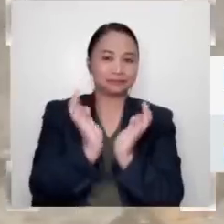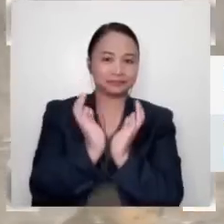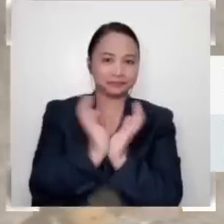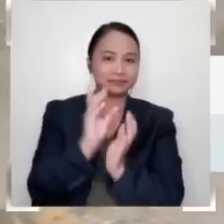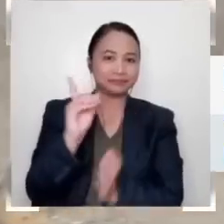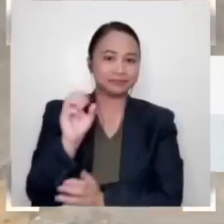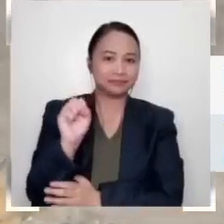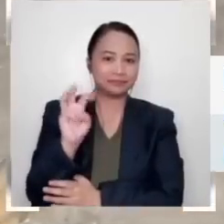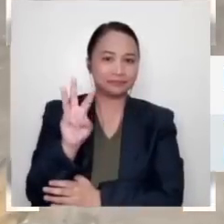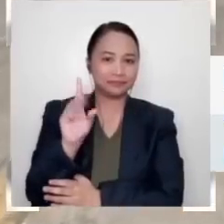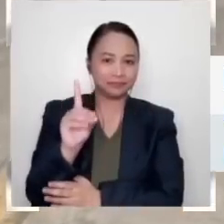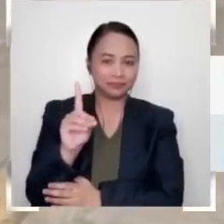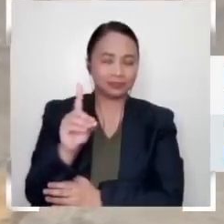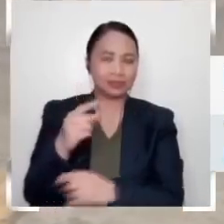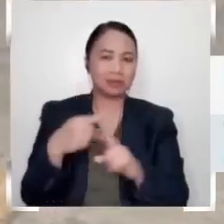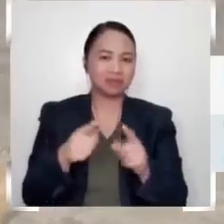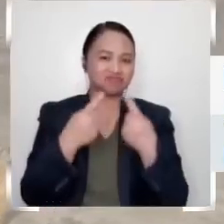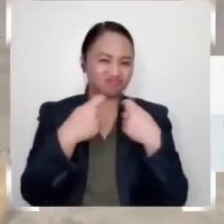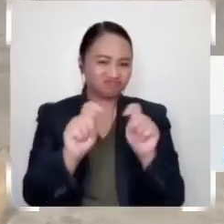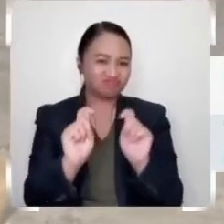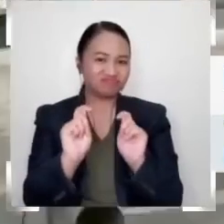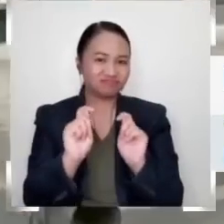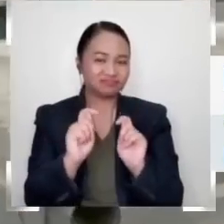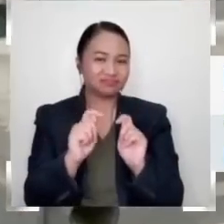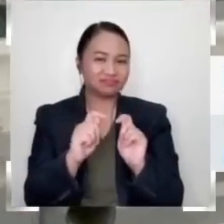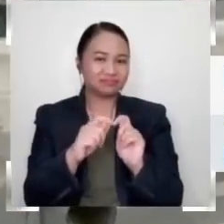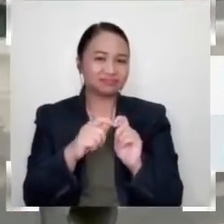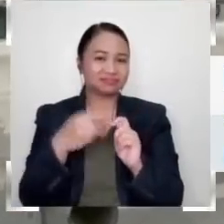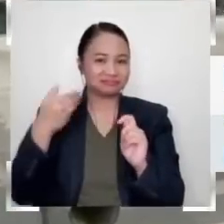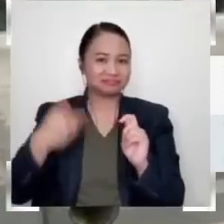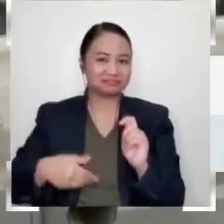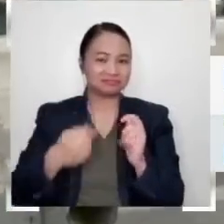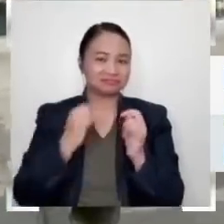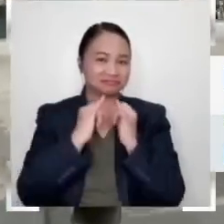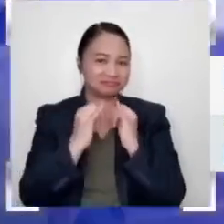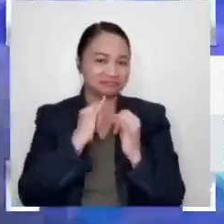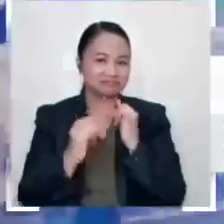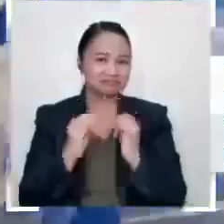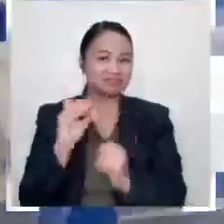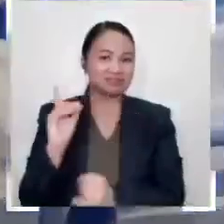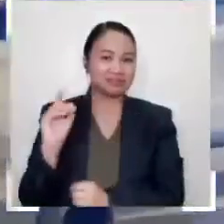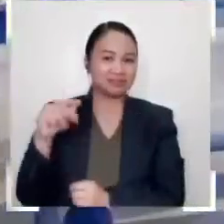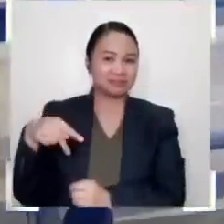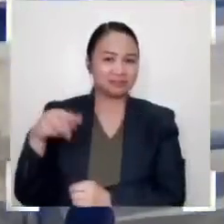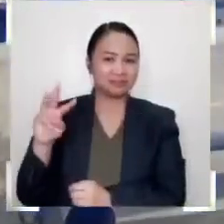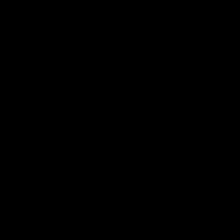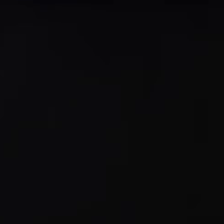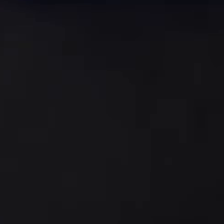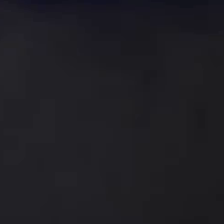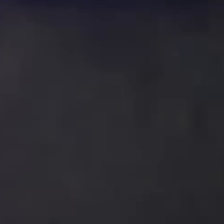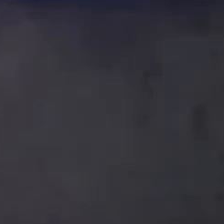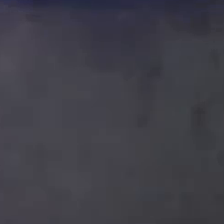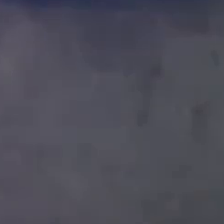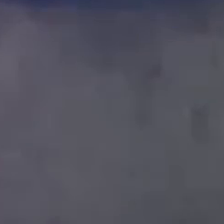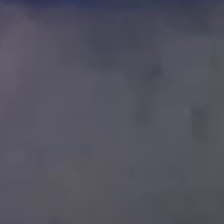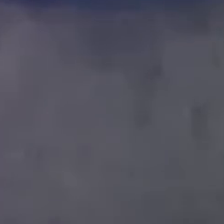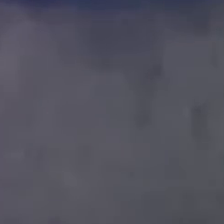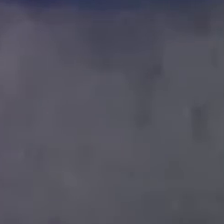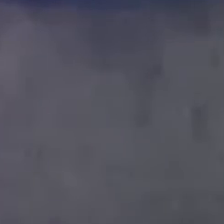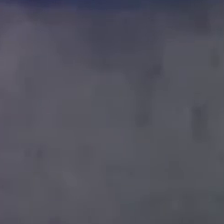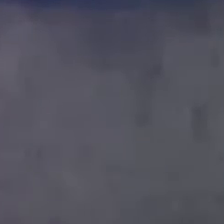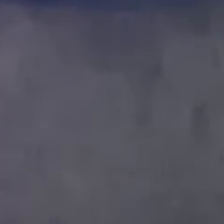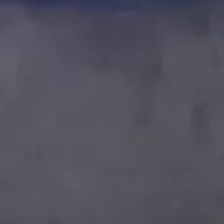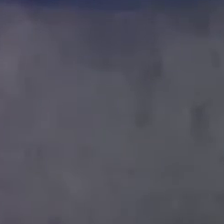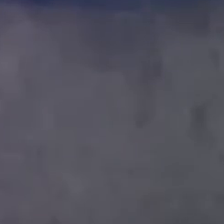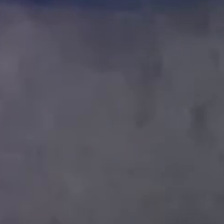kunan ng pahayag ang DPWH. Ako si Oscar Oida, ang inyong saksi. Mga